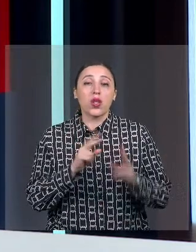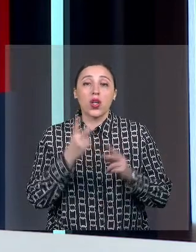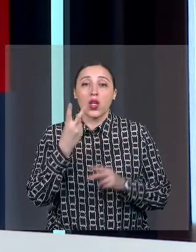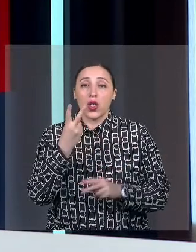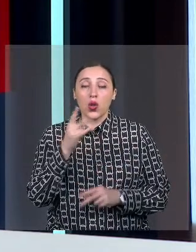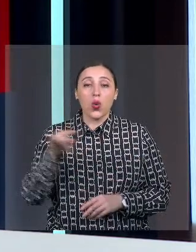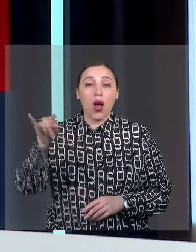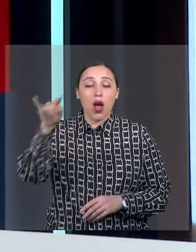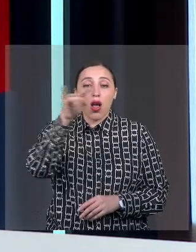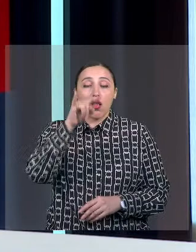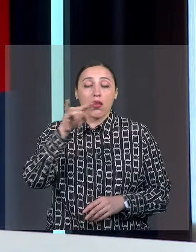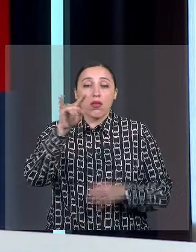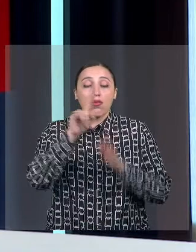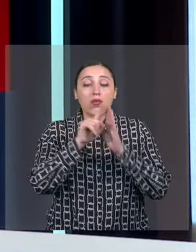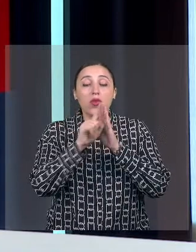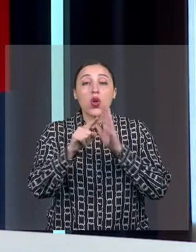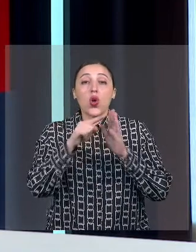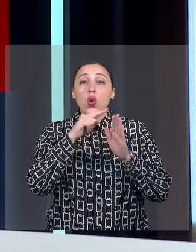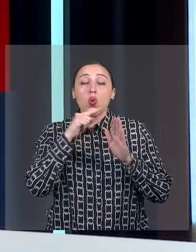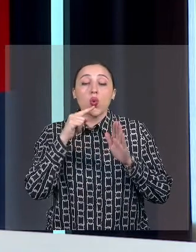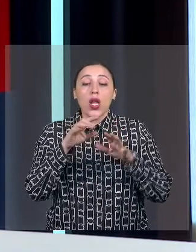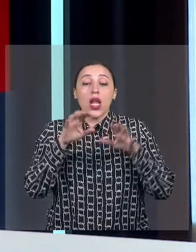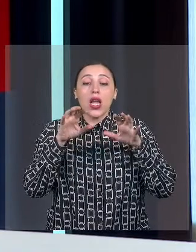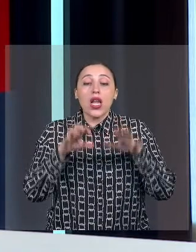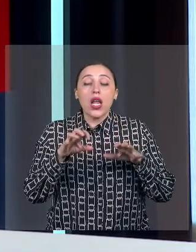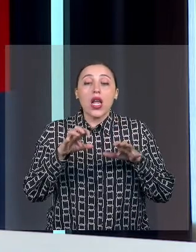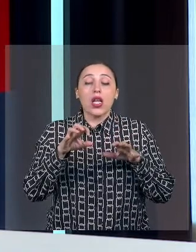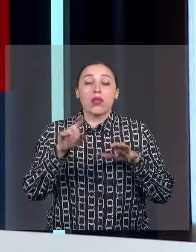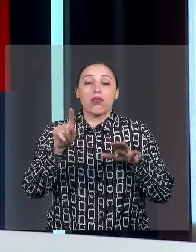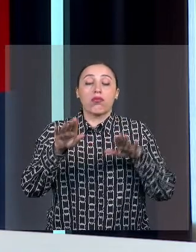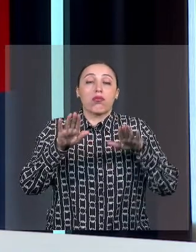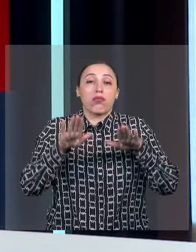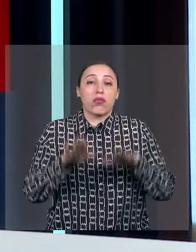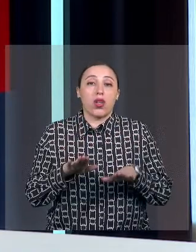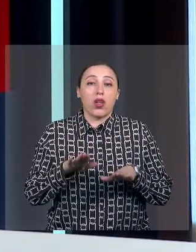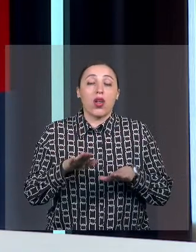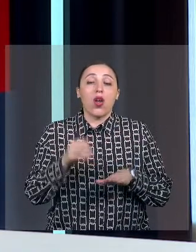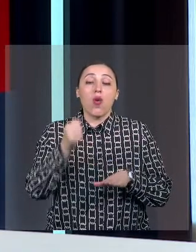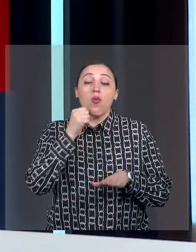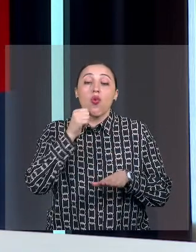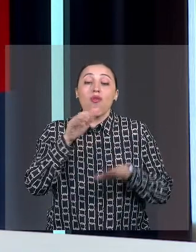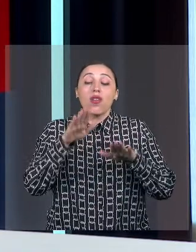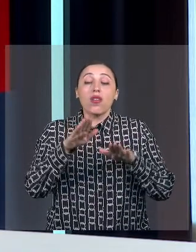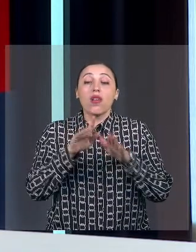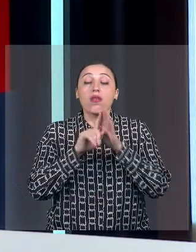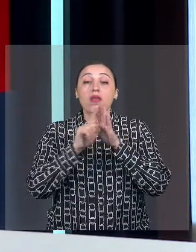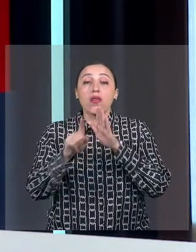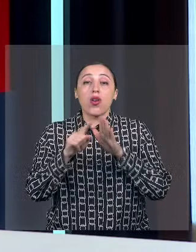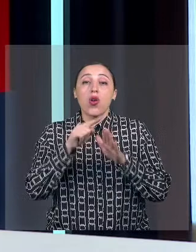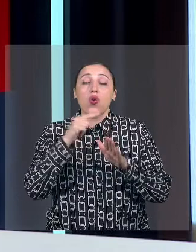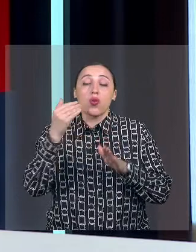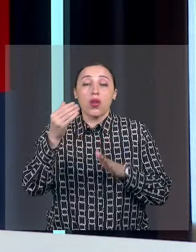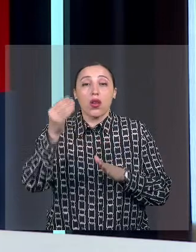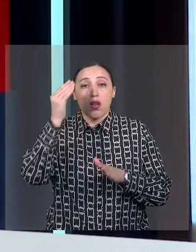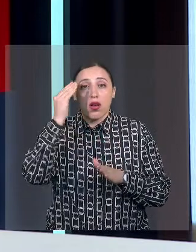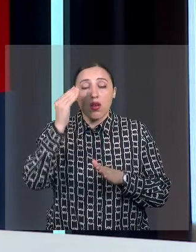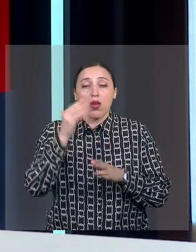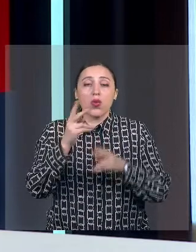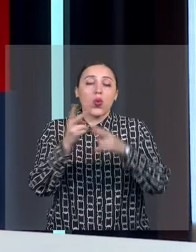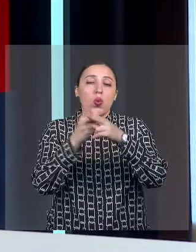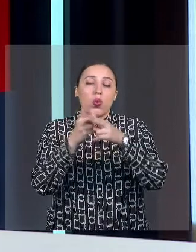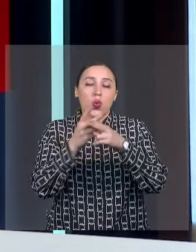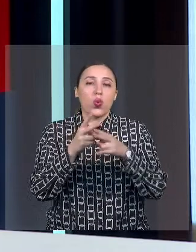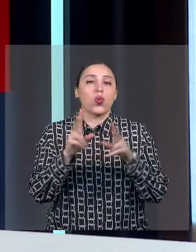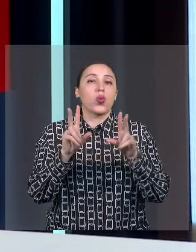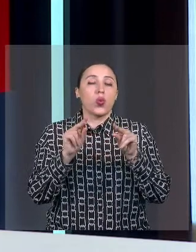անօդաչու թռչող սարքերով հարվածել Ռուսաստանի նախագահի նստավայրին։ Կրեմլի վրա հարձակում նստ ռուսական կողմի չեզոքացվել է առանց